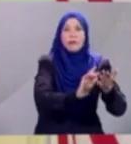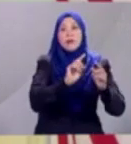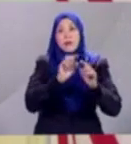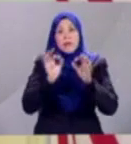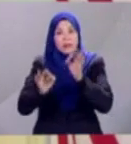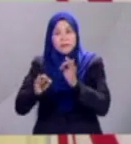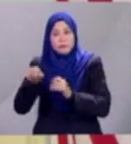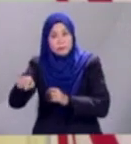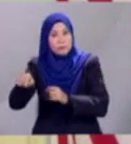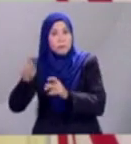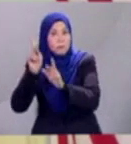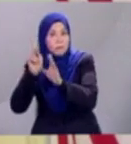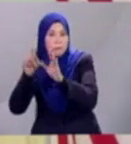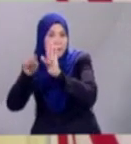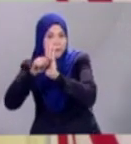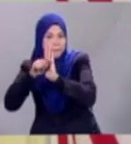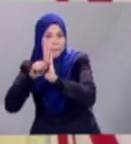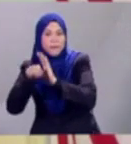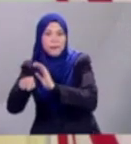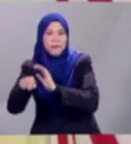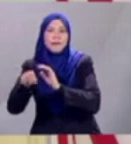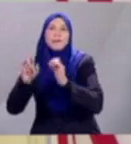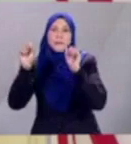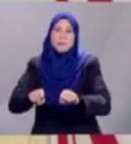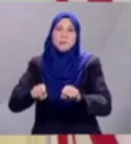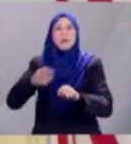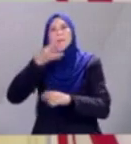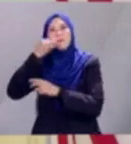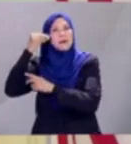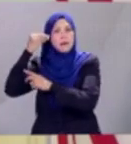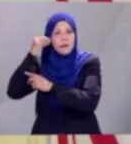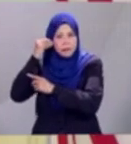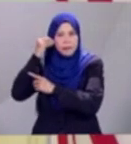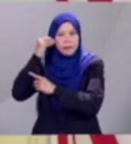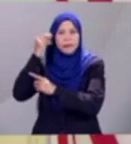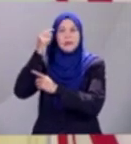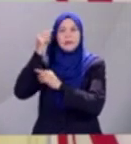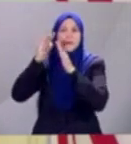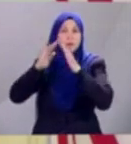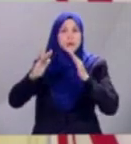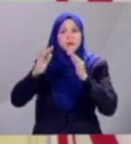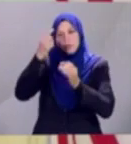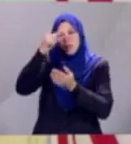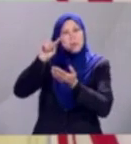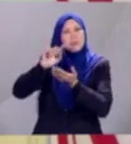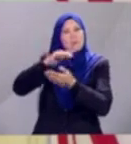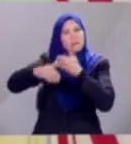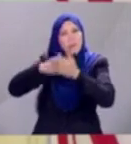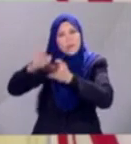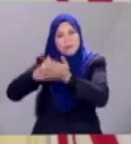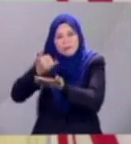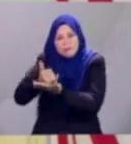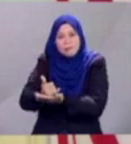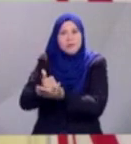yang negatif, mereka dibenarkan pulang untuk menjalani proses